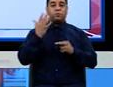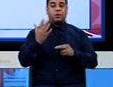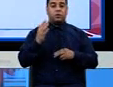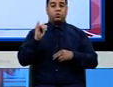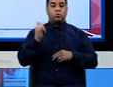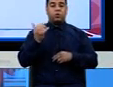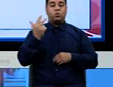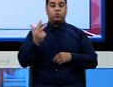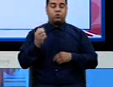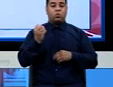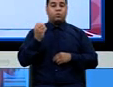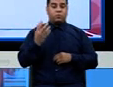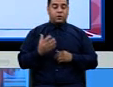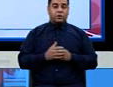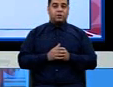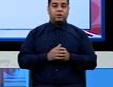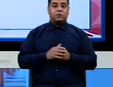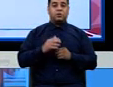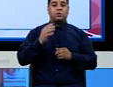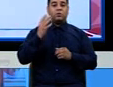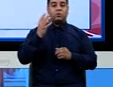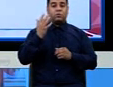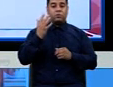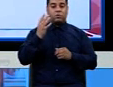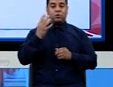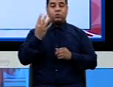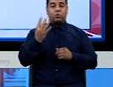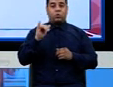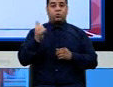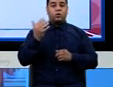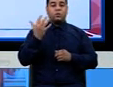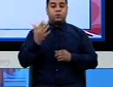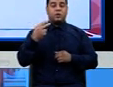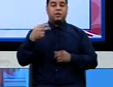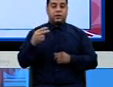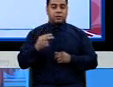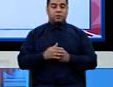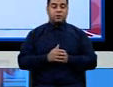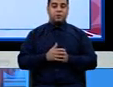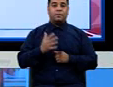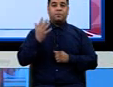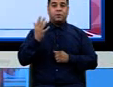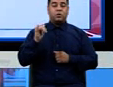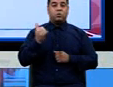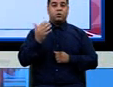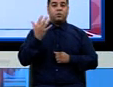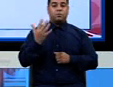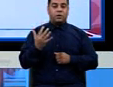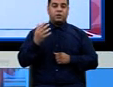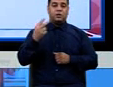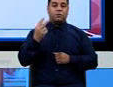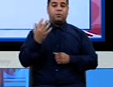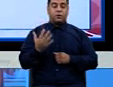ko'paytmasi 15. 5 va 4 ning ko'paytmasi 20. 5 va 5 ning